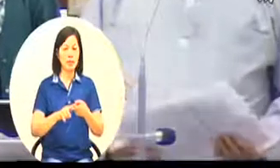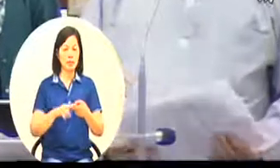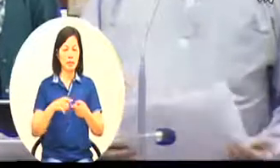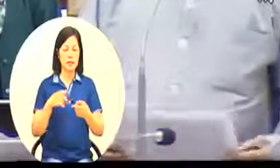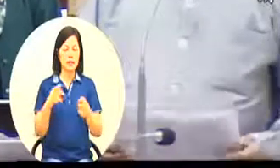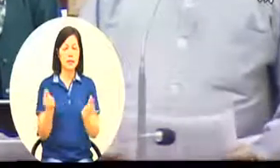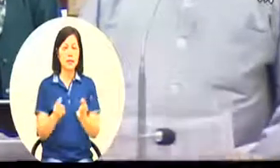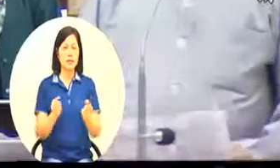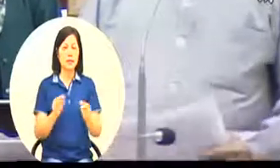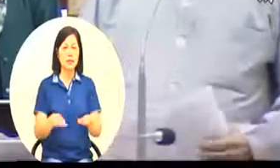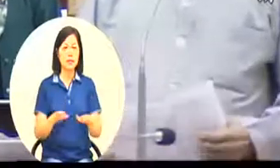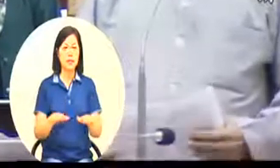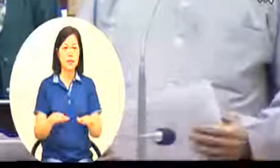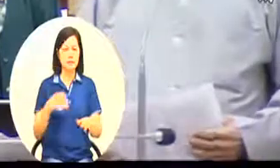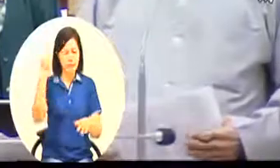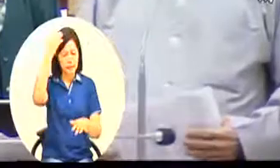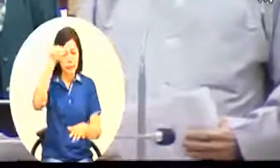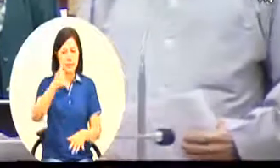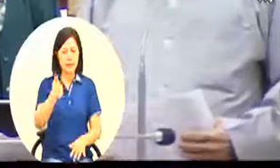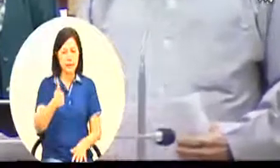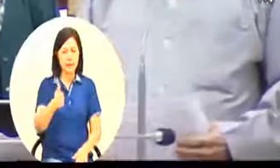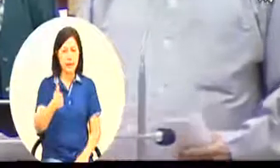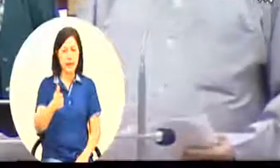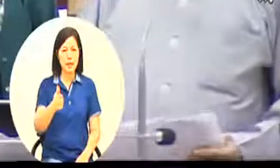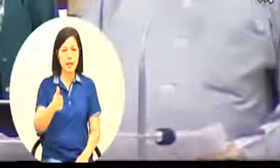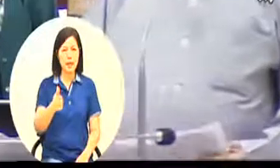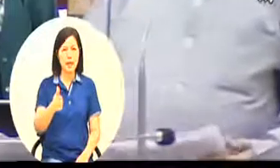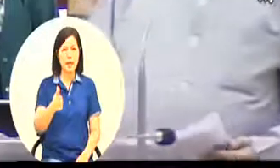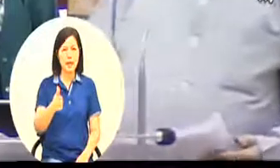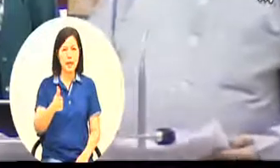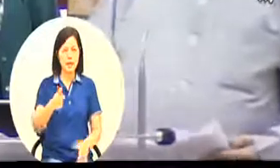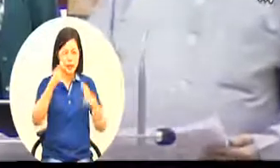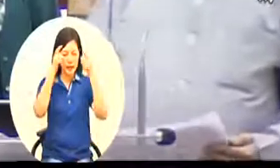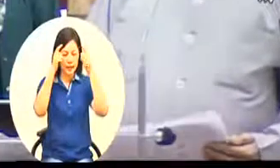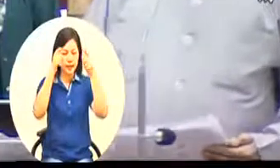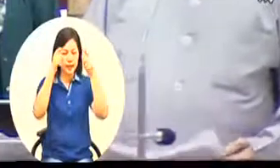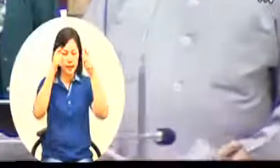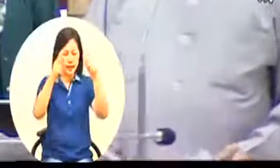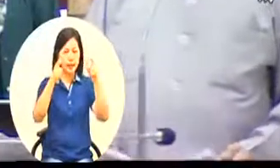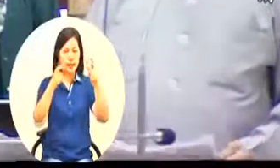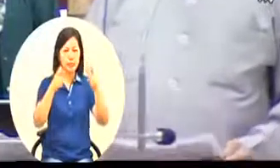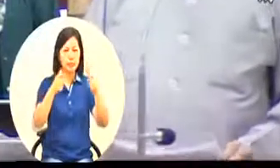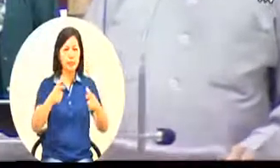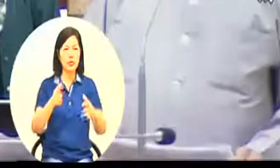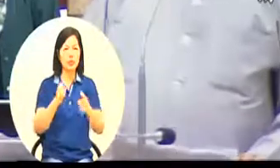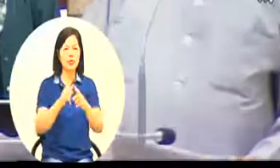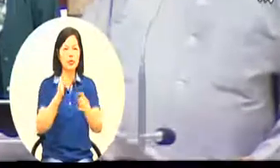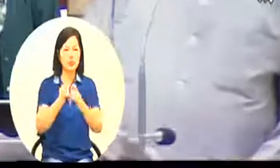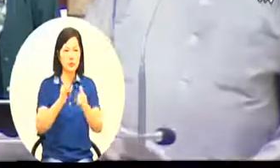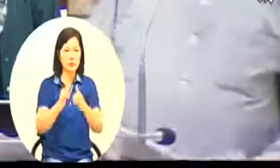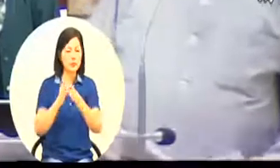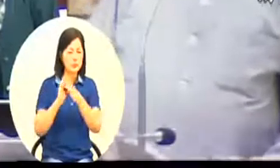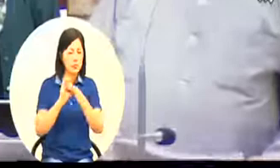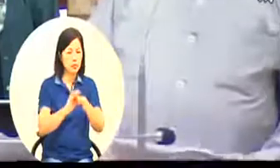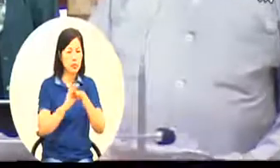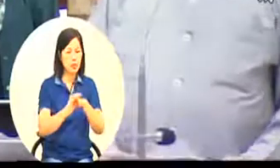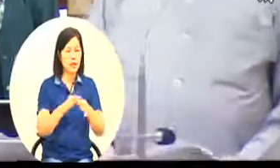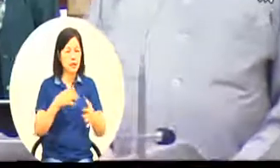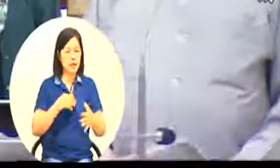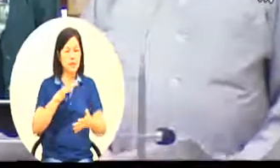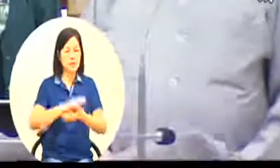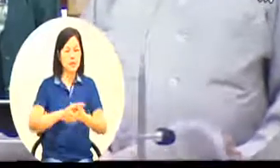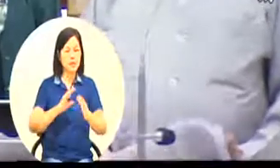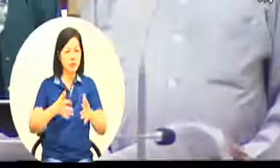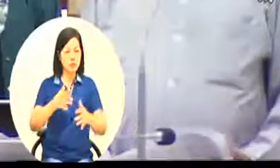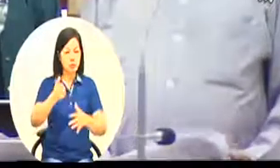仔日第二员顶，咱遮侪高雄的乡亲，大家对阿扁总统的关心疼惜，